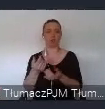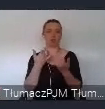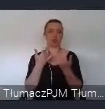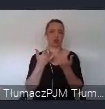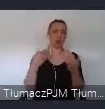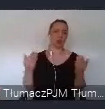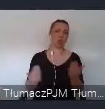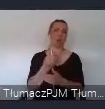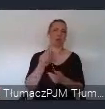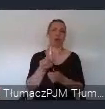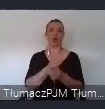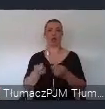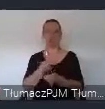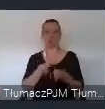środków